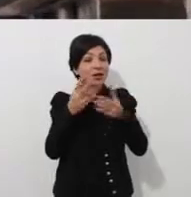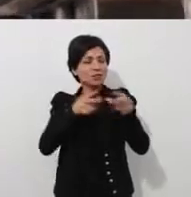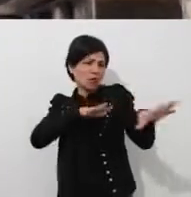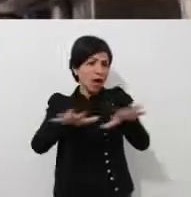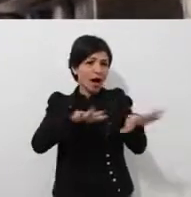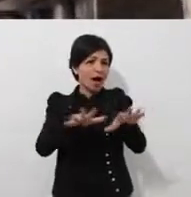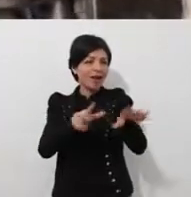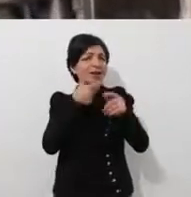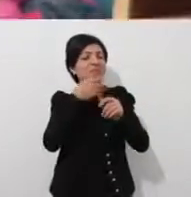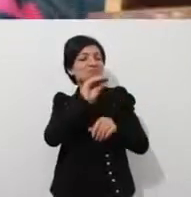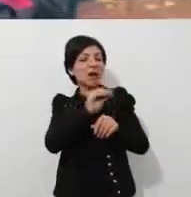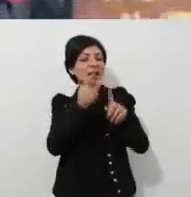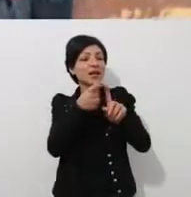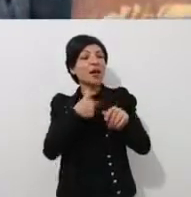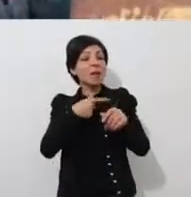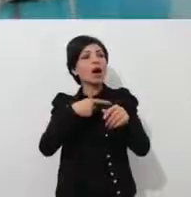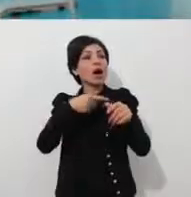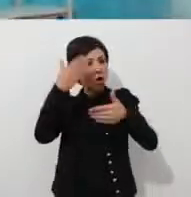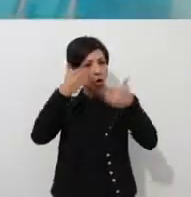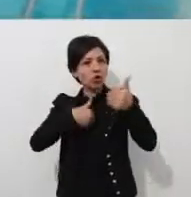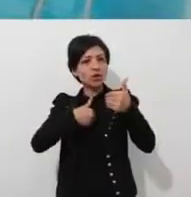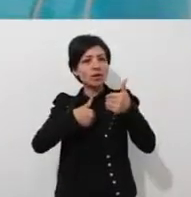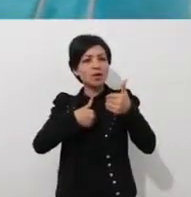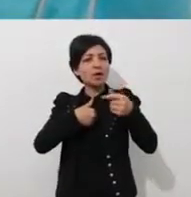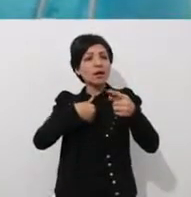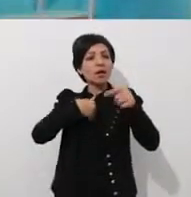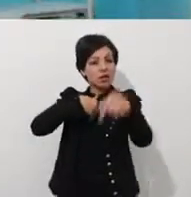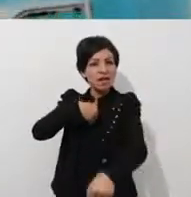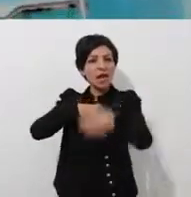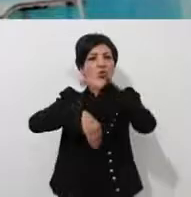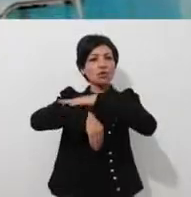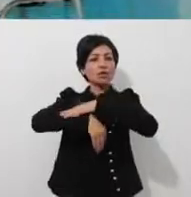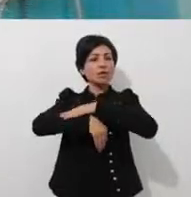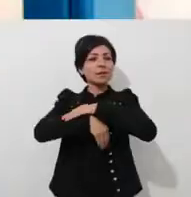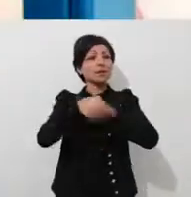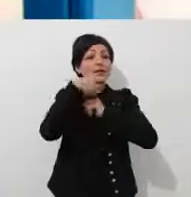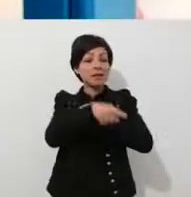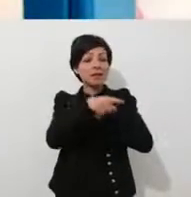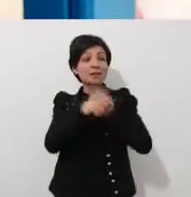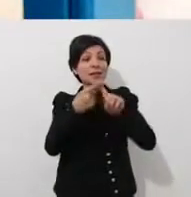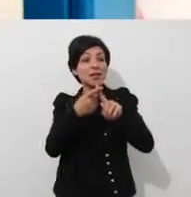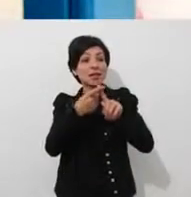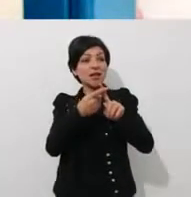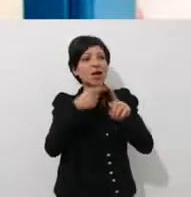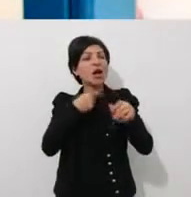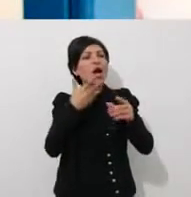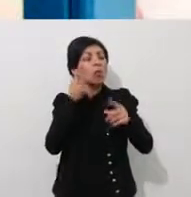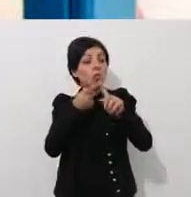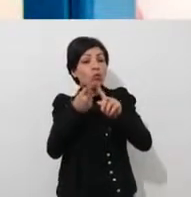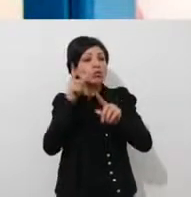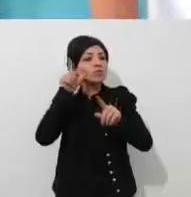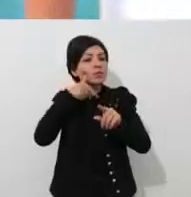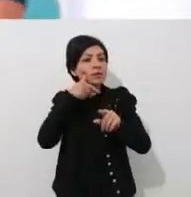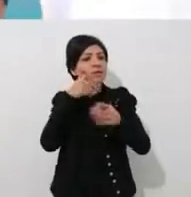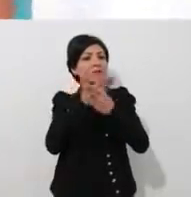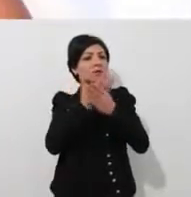معناها كثيرة الحركة رغم أنها عندها إعاقة أخرى عضوية معناها في ساقها وفي يدها. سي جليل قال يلزمها تكون تلميذة